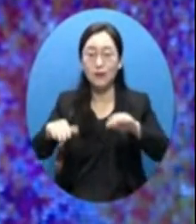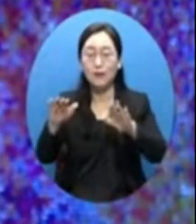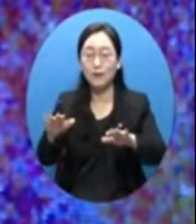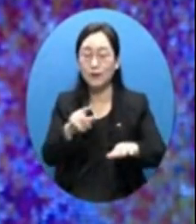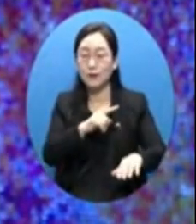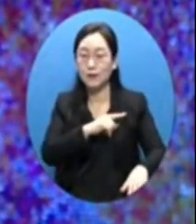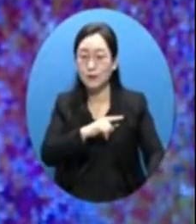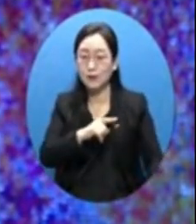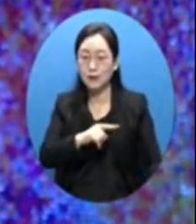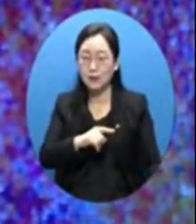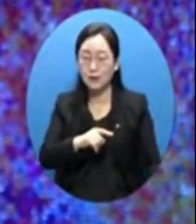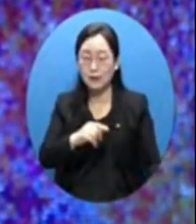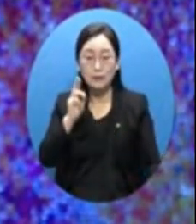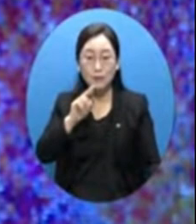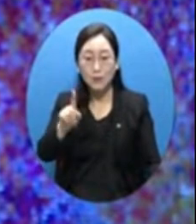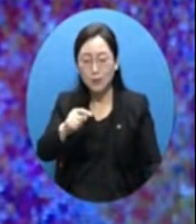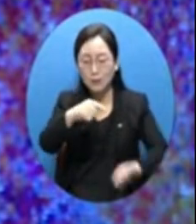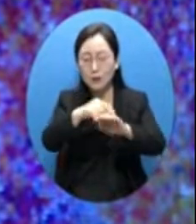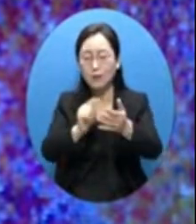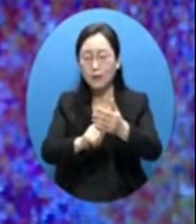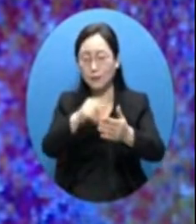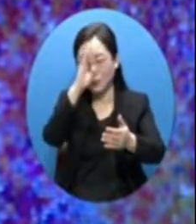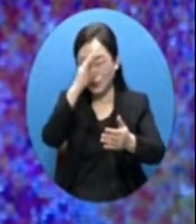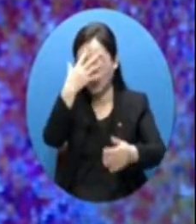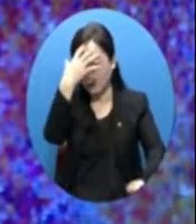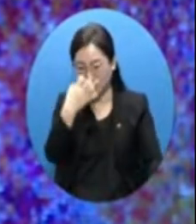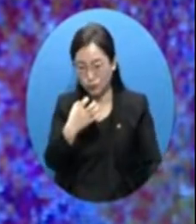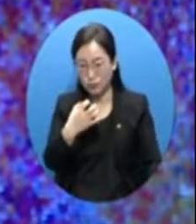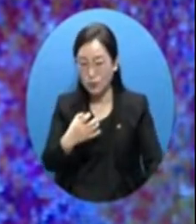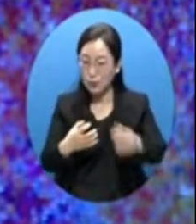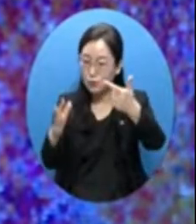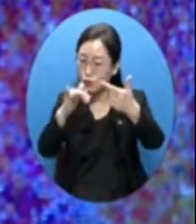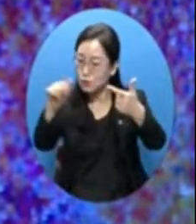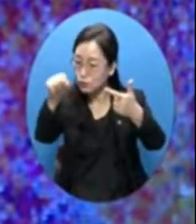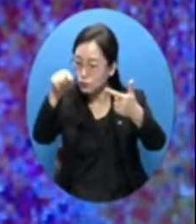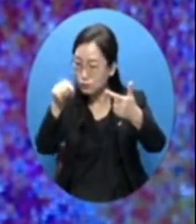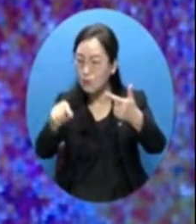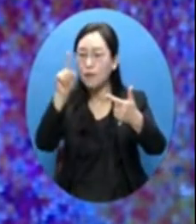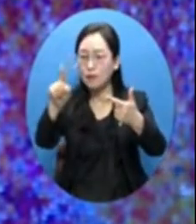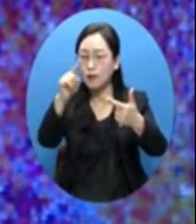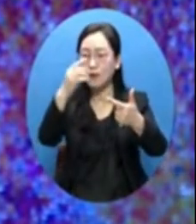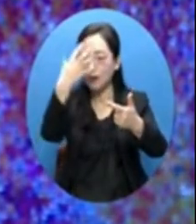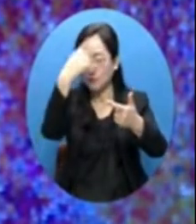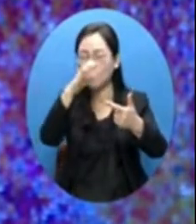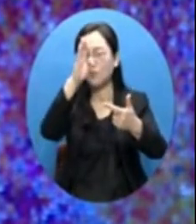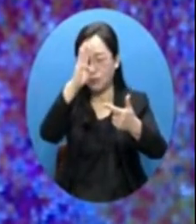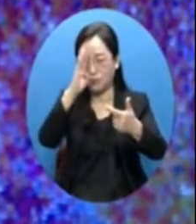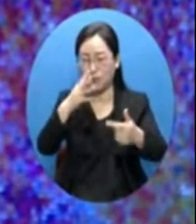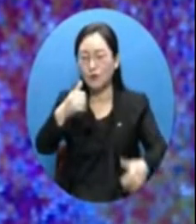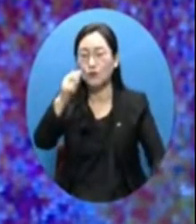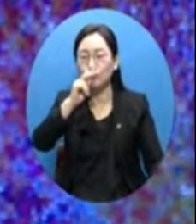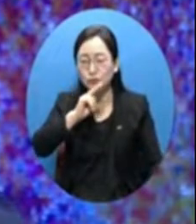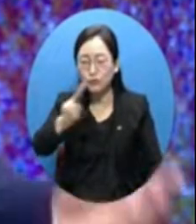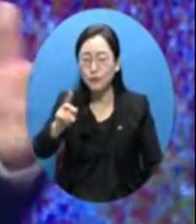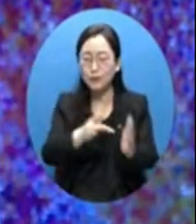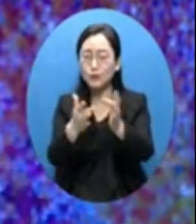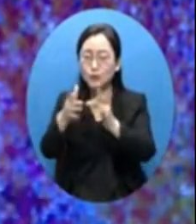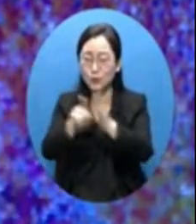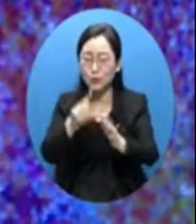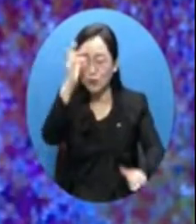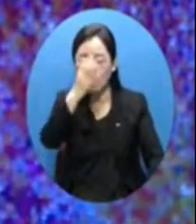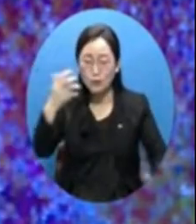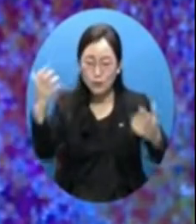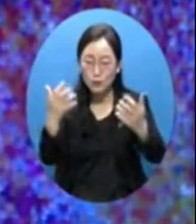심한 것은 마음의 병입니다. 우울증입니다. 지금 여섯 명 중에 한 사람이 우울증이 걸렸다고 하는데 주여 우리를 예수 믿게 하여 주시고 성령 충만하게